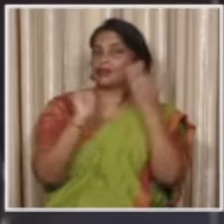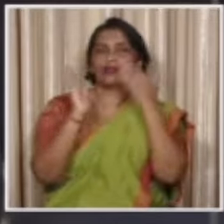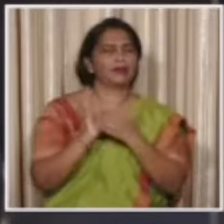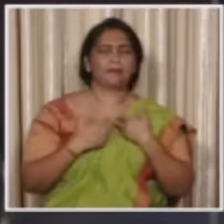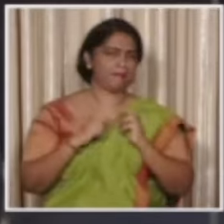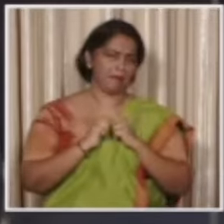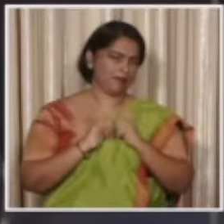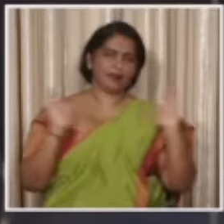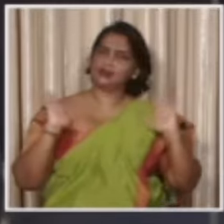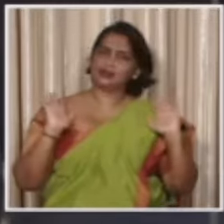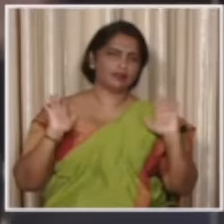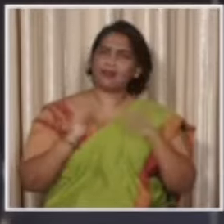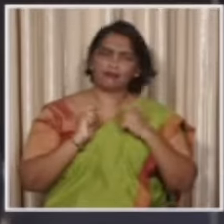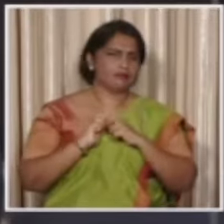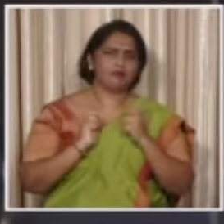ගැටලුවක් නැහැ.